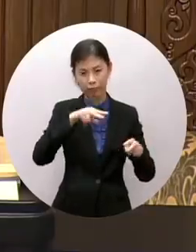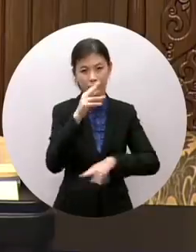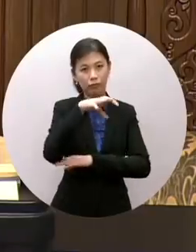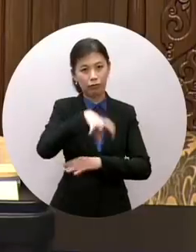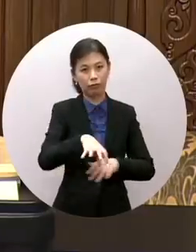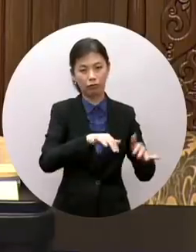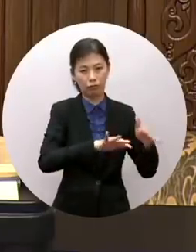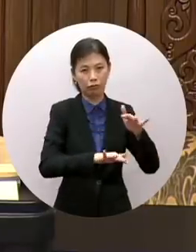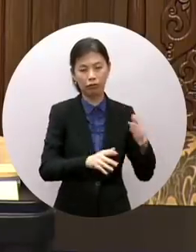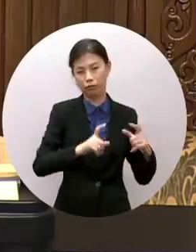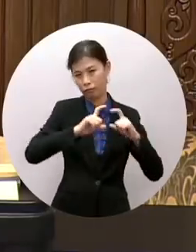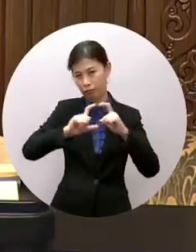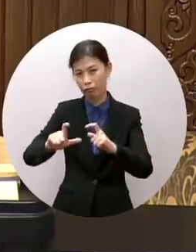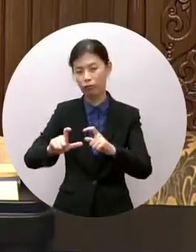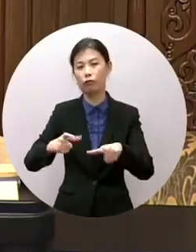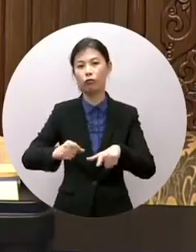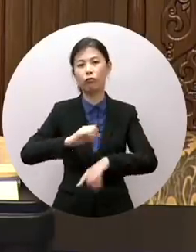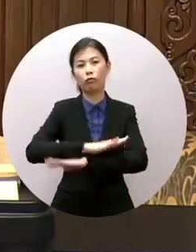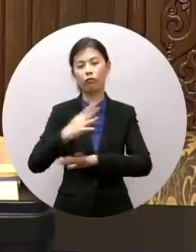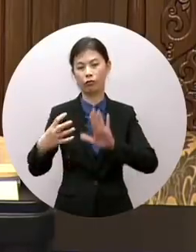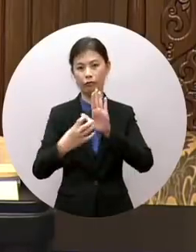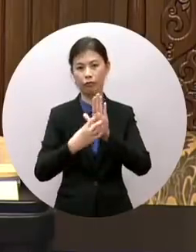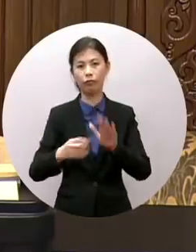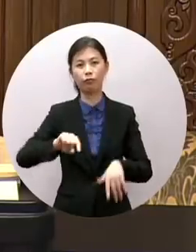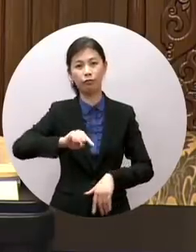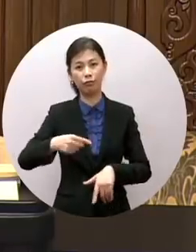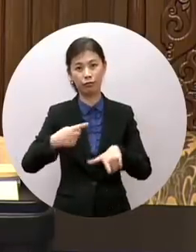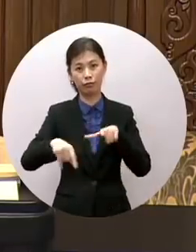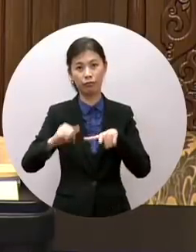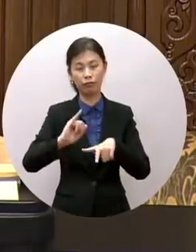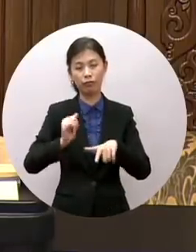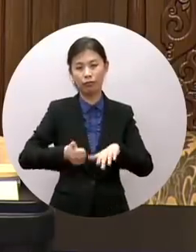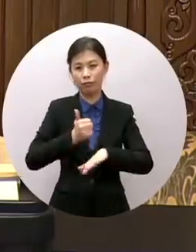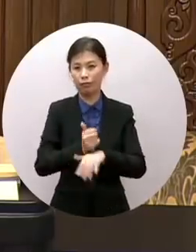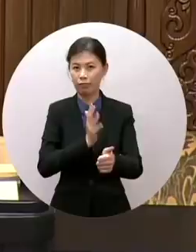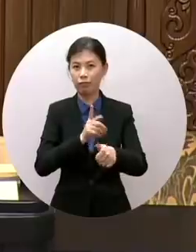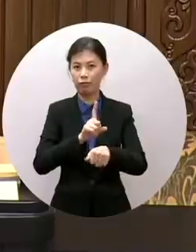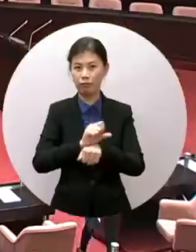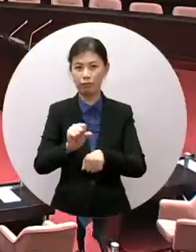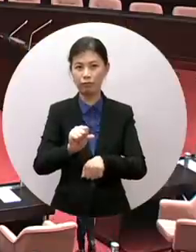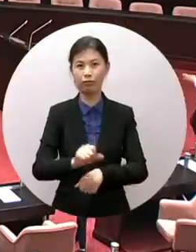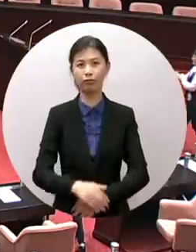报。接着，请叶怡菁委员质询，询答时间为15分钟。